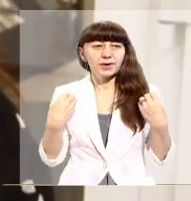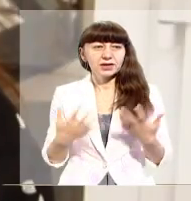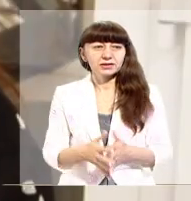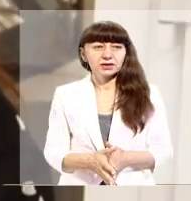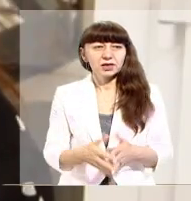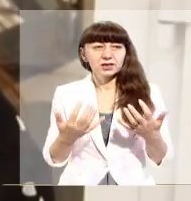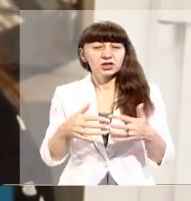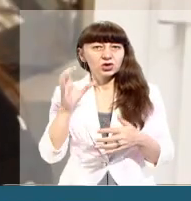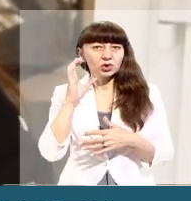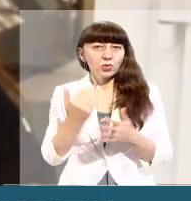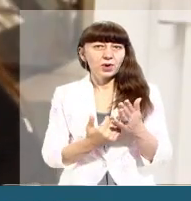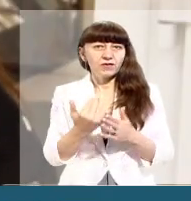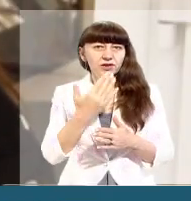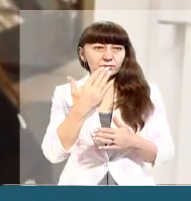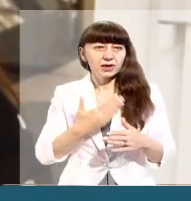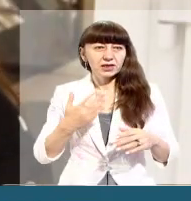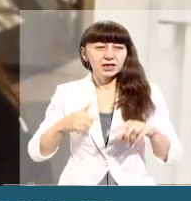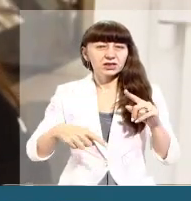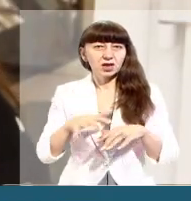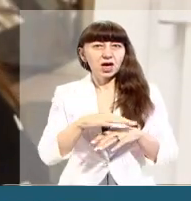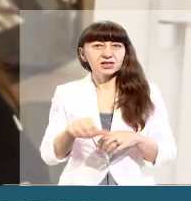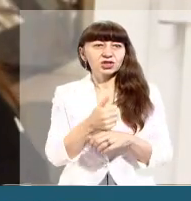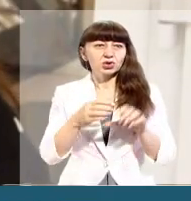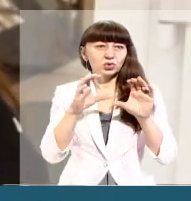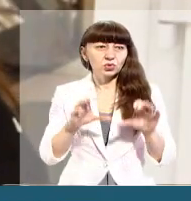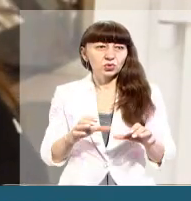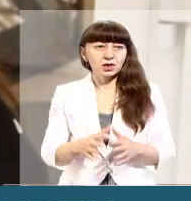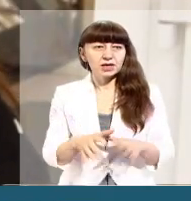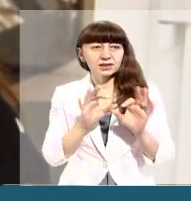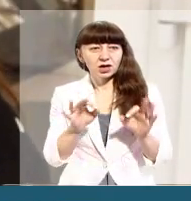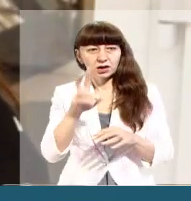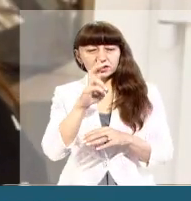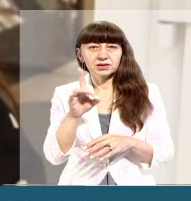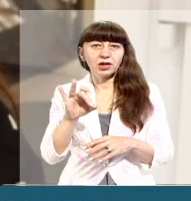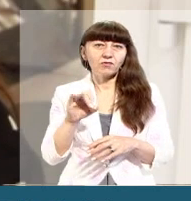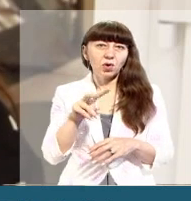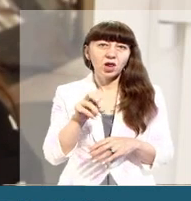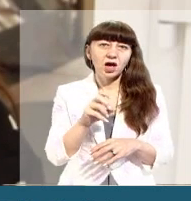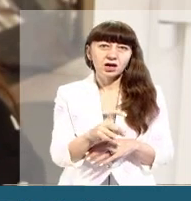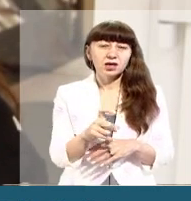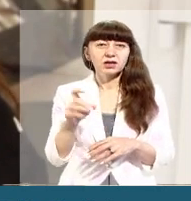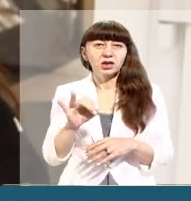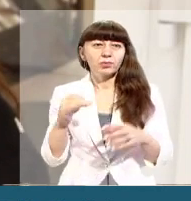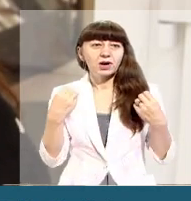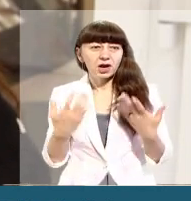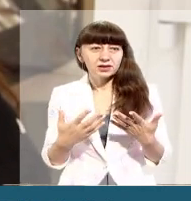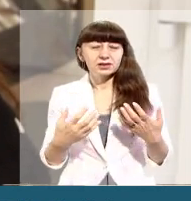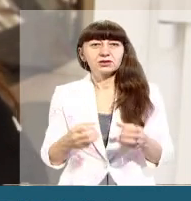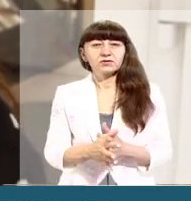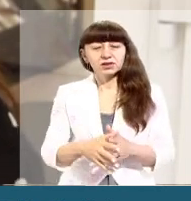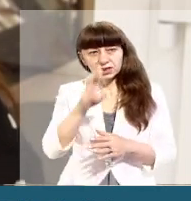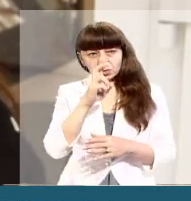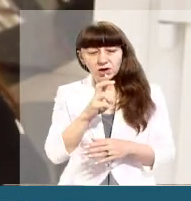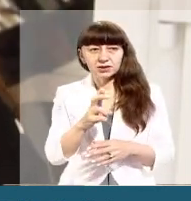Среди слушателей повышать патриотический интерес к Конституции, рассказать о наших государственных символах, о необходимости празднования государственных